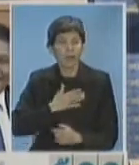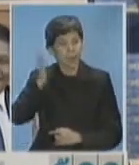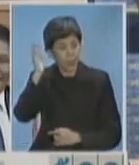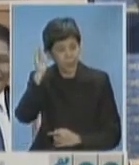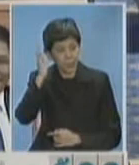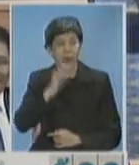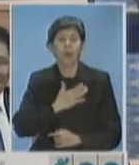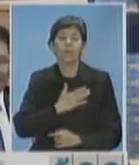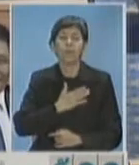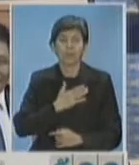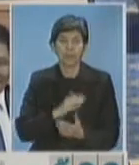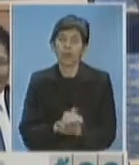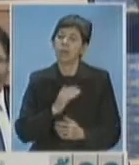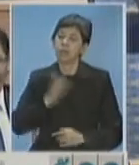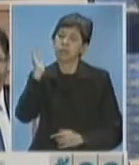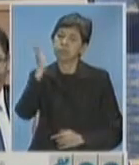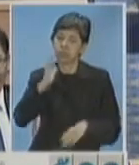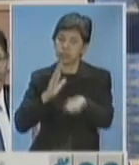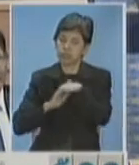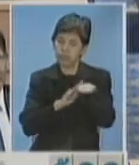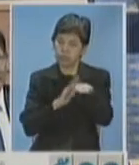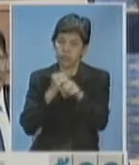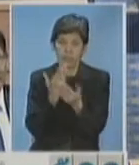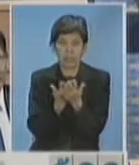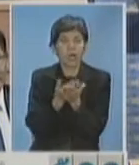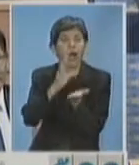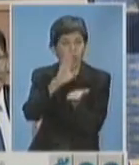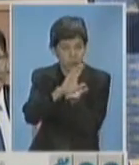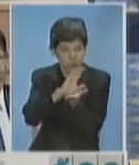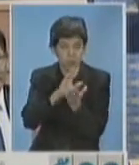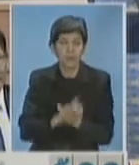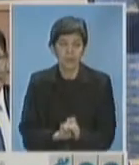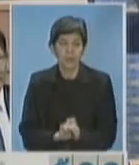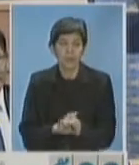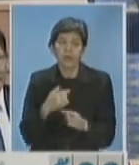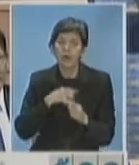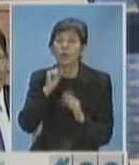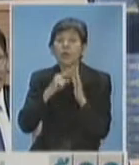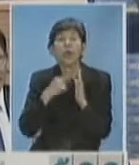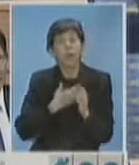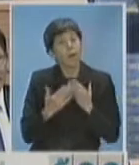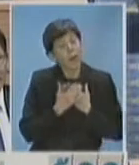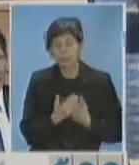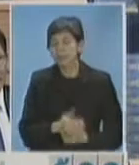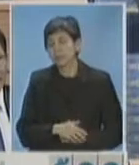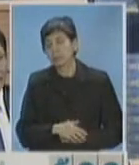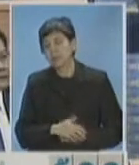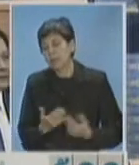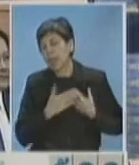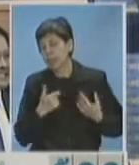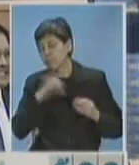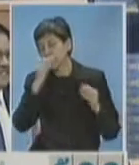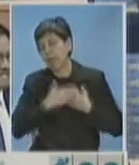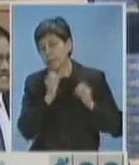ายไปชัดเจนว่าผมอภิปรายท้วงติงในการตั้งงบประมาณของรัฐบาลและที่ท่านสุนัยบอกว่าผมรักท่านเนี่ยไม่จริงครับไม่เคยรักท่